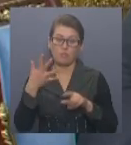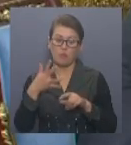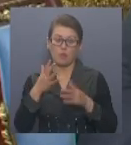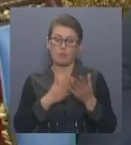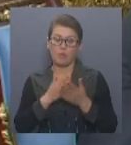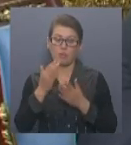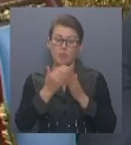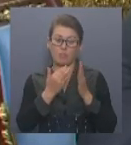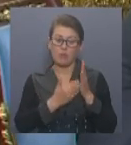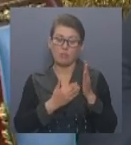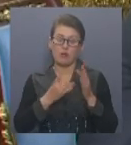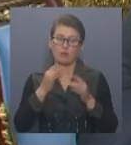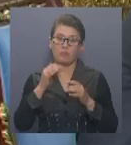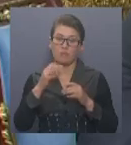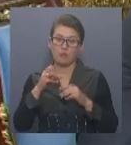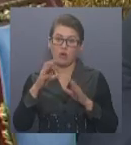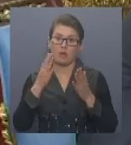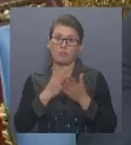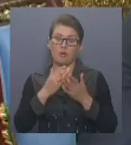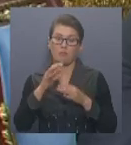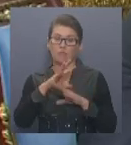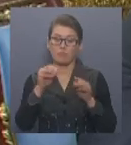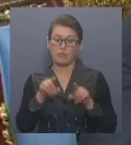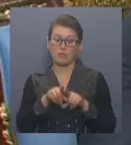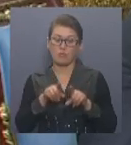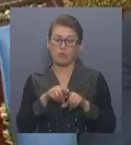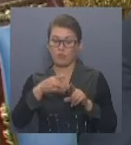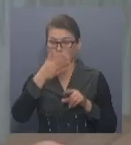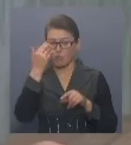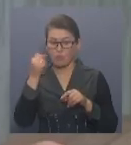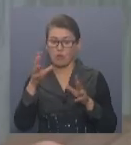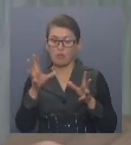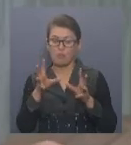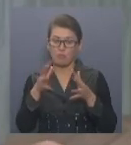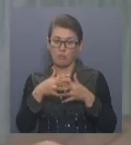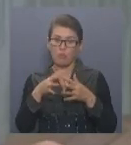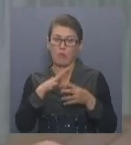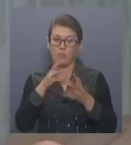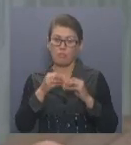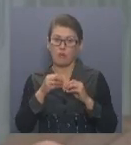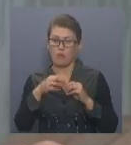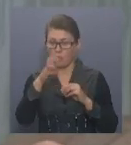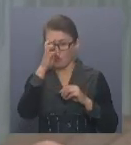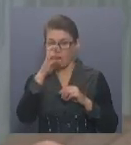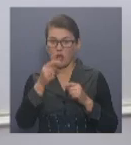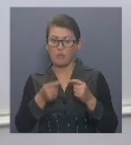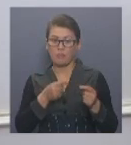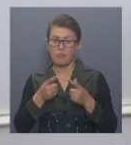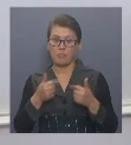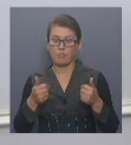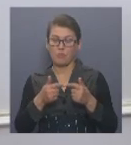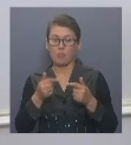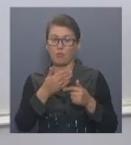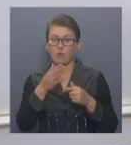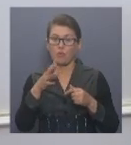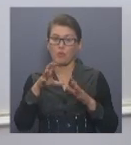салалы реформамыз бар. Соның барлығы ішінде қапталып ұмытып кетпеу үшін үкіметтің аппараты қадағалап қарап отыру керек. Оның